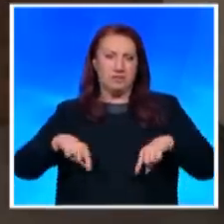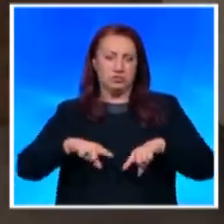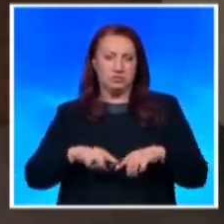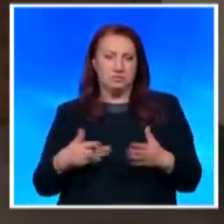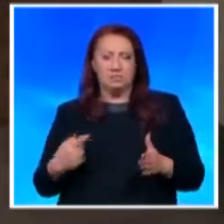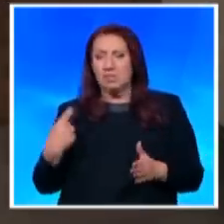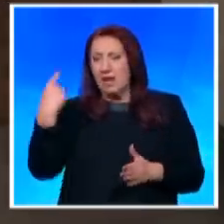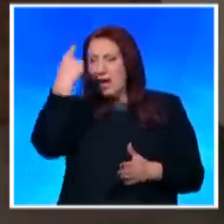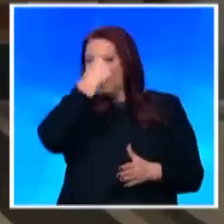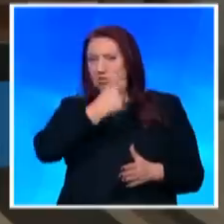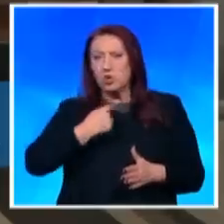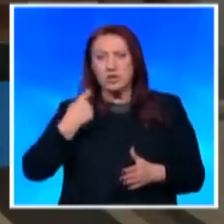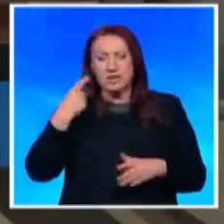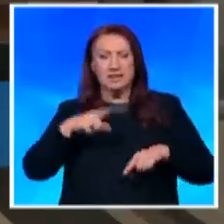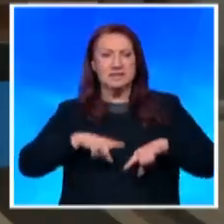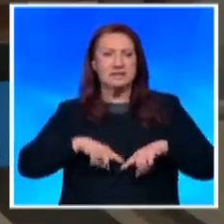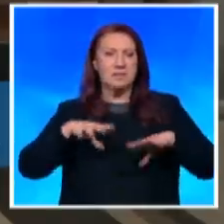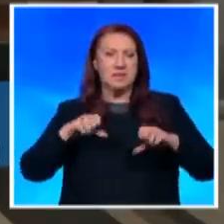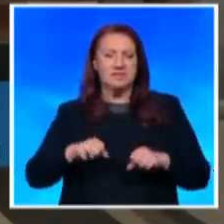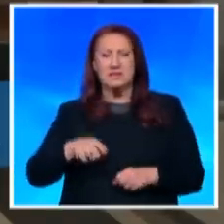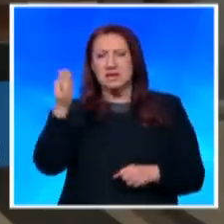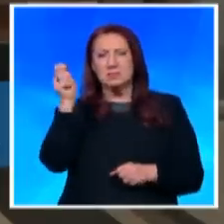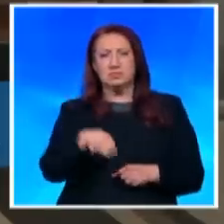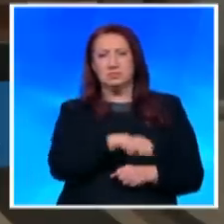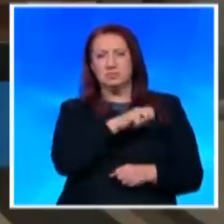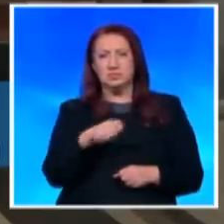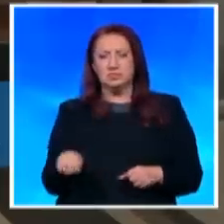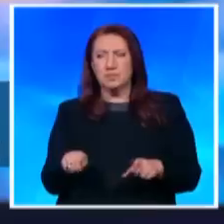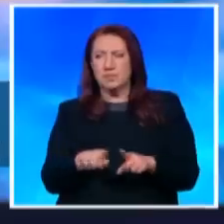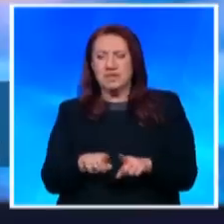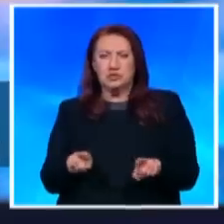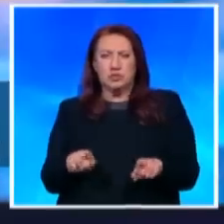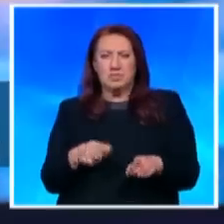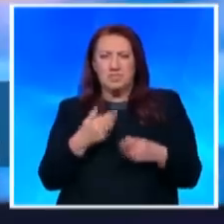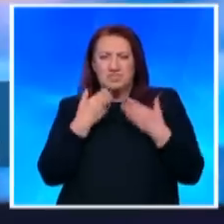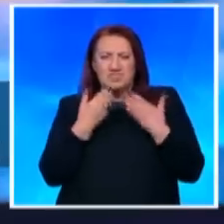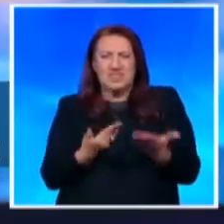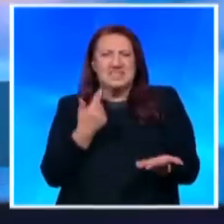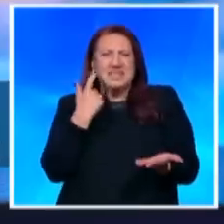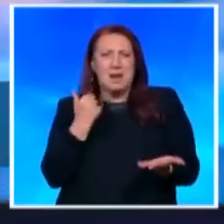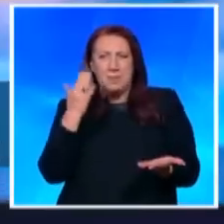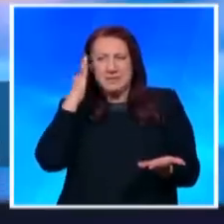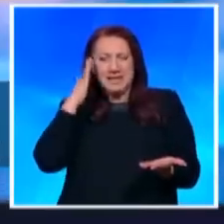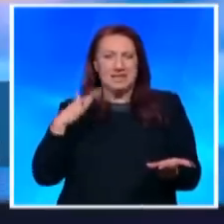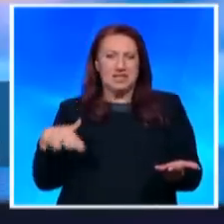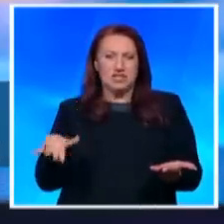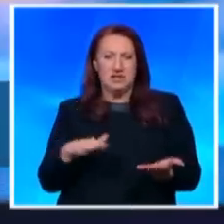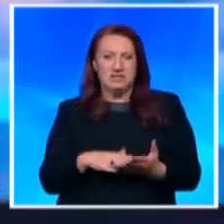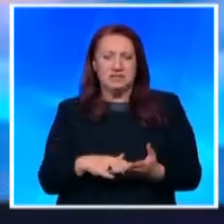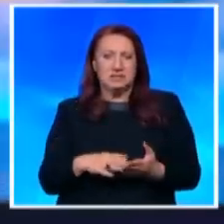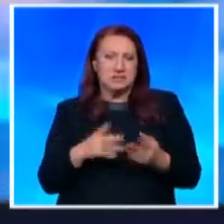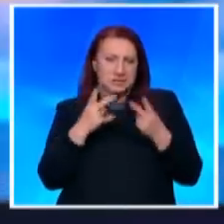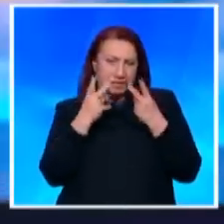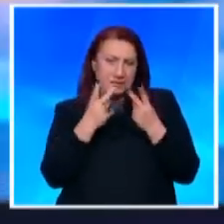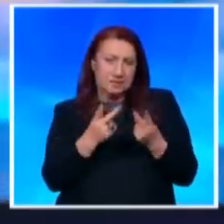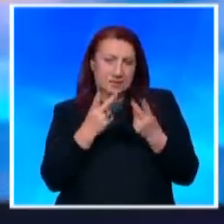власт е унищожен, а така се унищожава и този на държавата, каза Жилова. Успяхме да отгледаме една съдебна номенклатура в